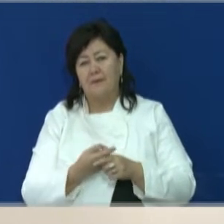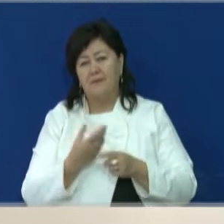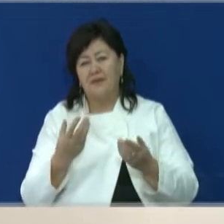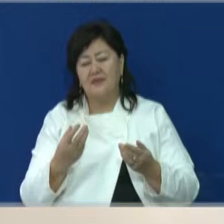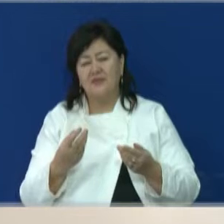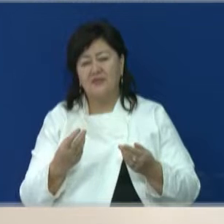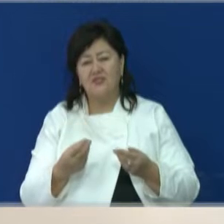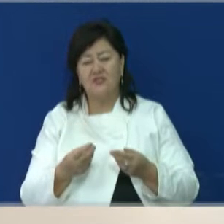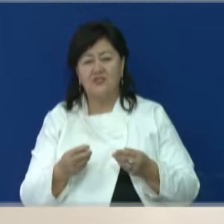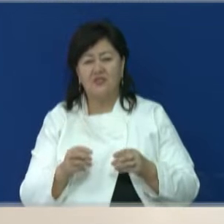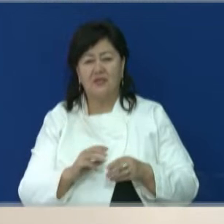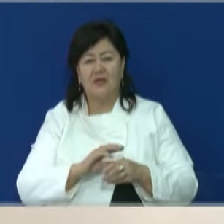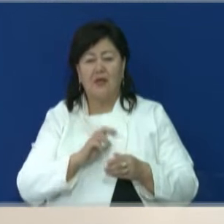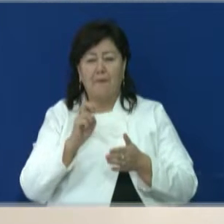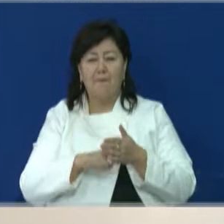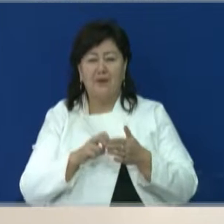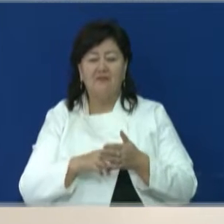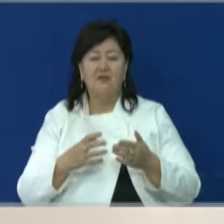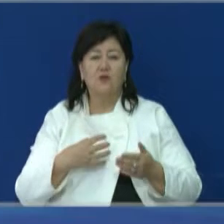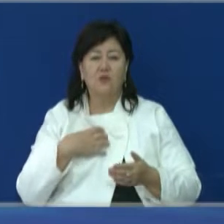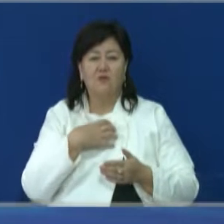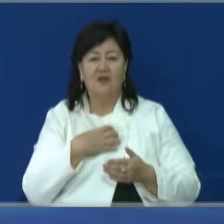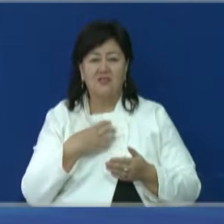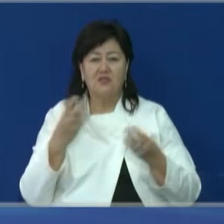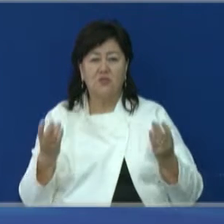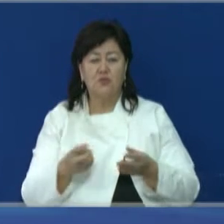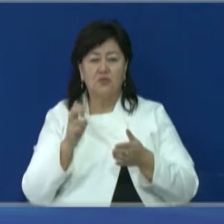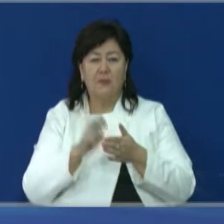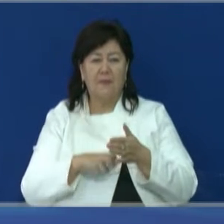береміз. Сондай-ақ техникалық тексеруден өту маңызды.